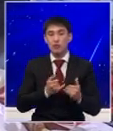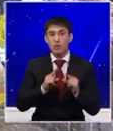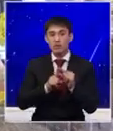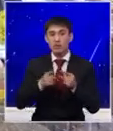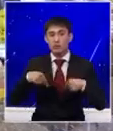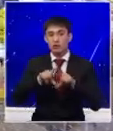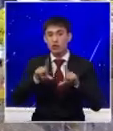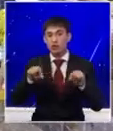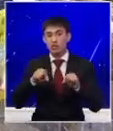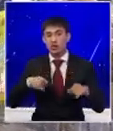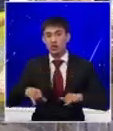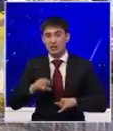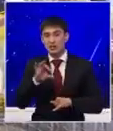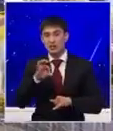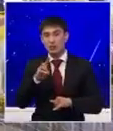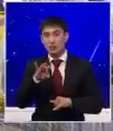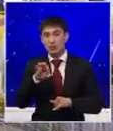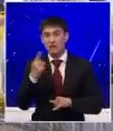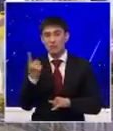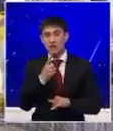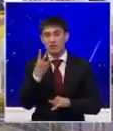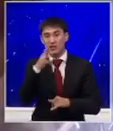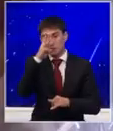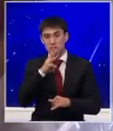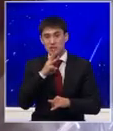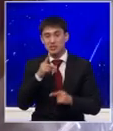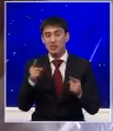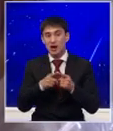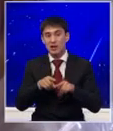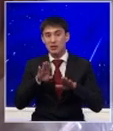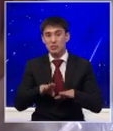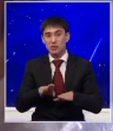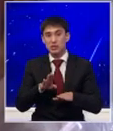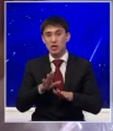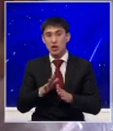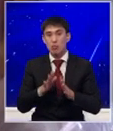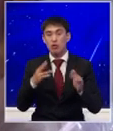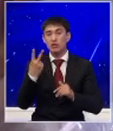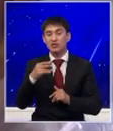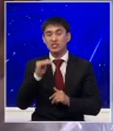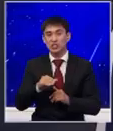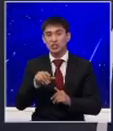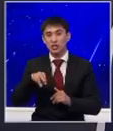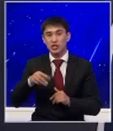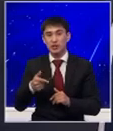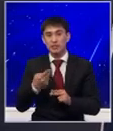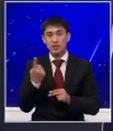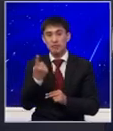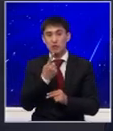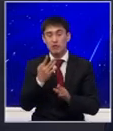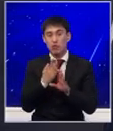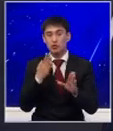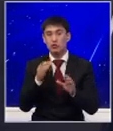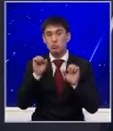учредителя социального рынка Сарката Молдабаева, в первые 3 месяца аренда места составит не более 20 тысяч тенге. Это в первую